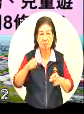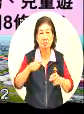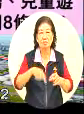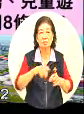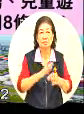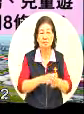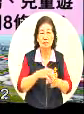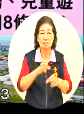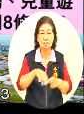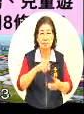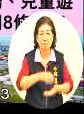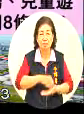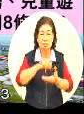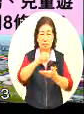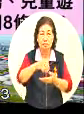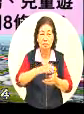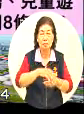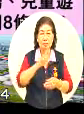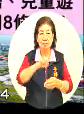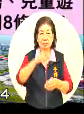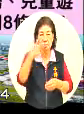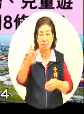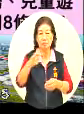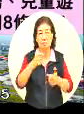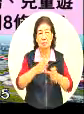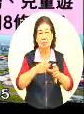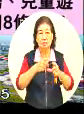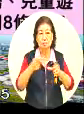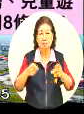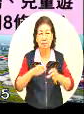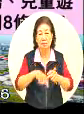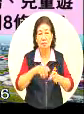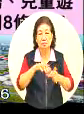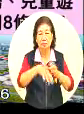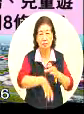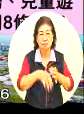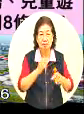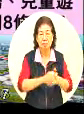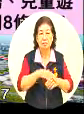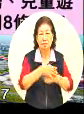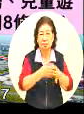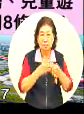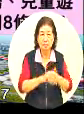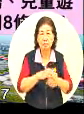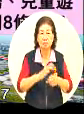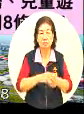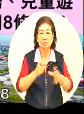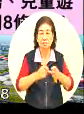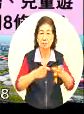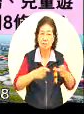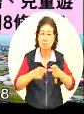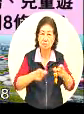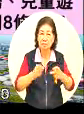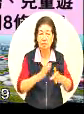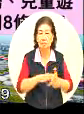共设施用地，那其中也有国中公园、停车场，还有儿童游戏场等等的设施哦。